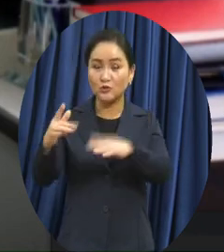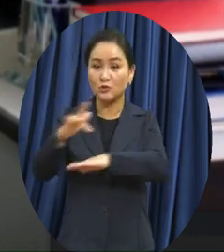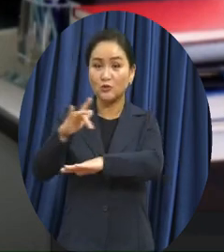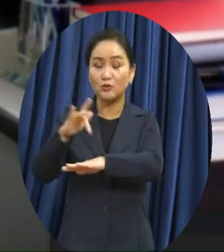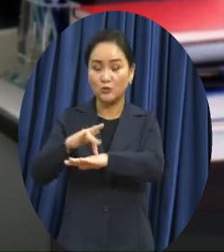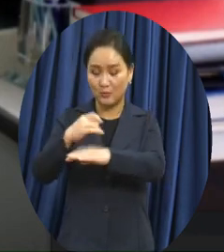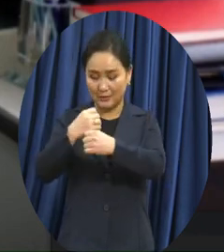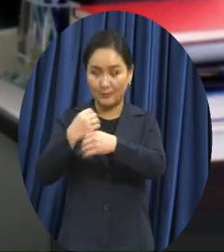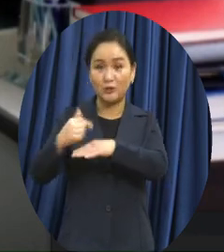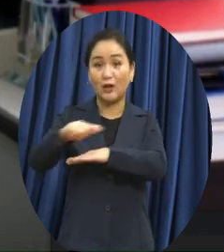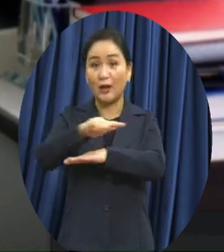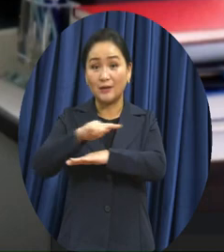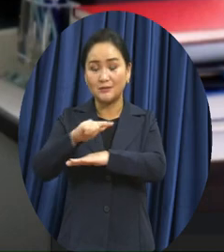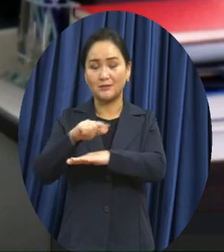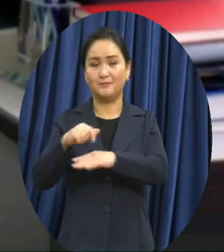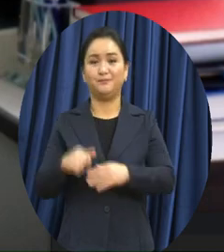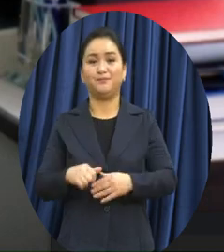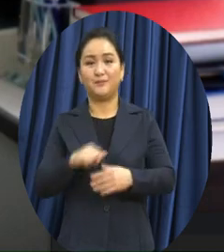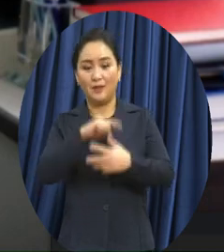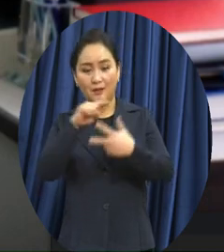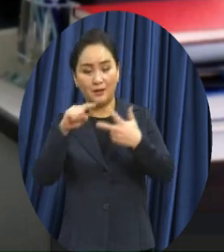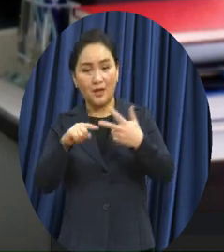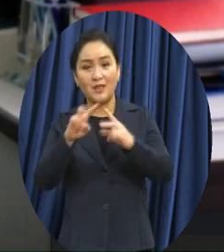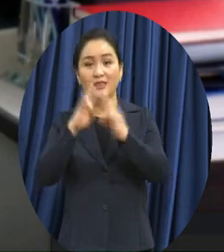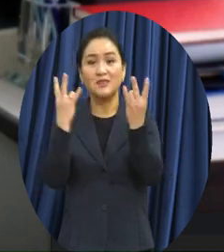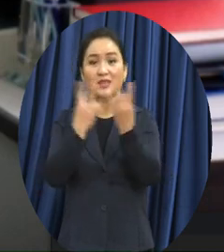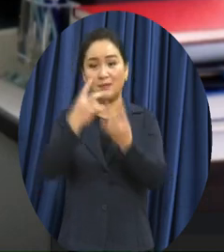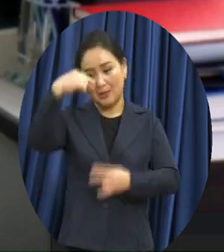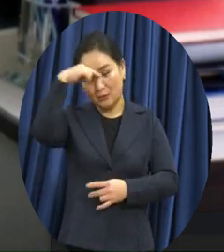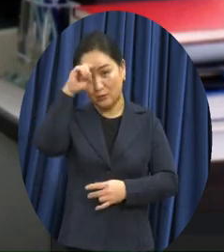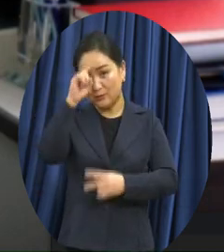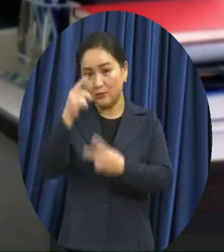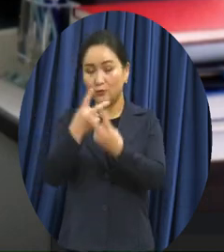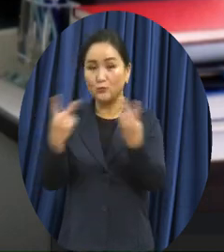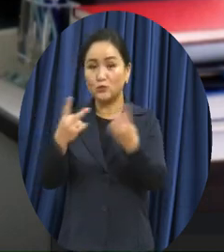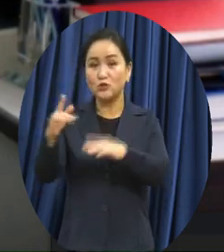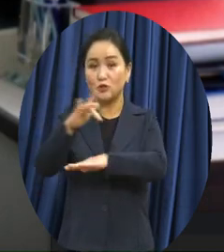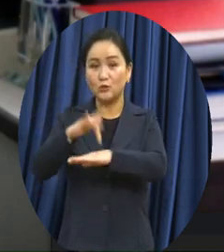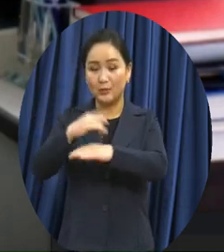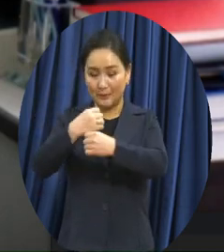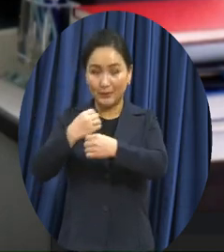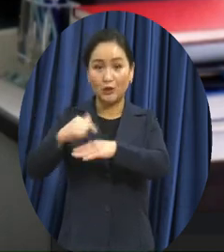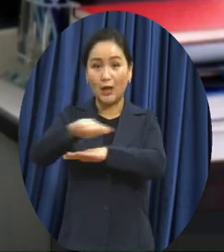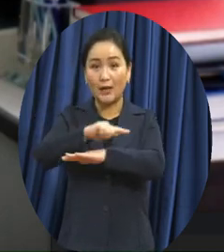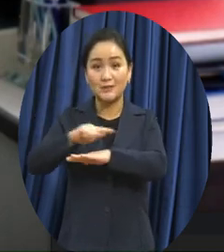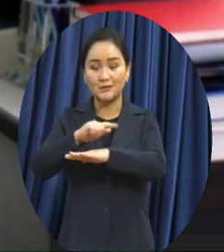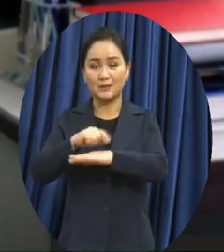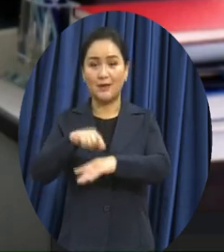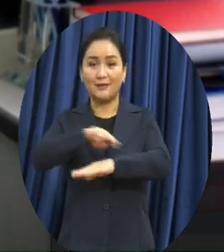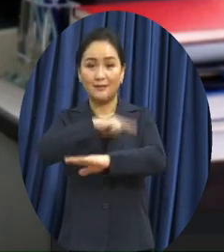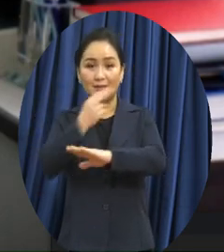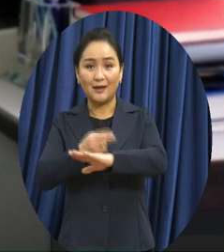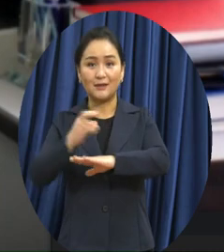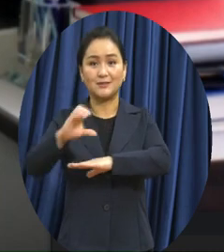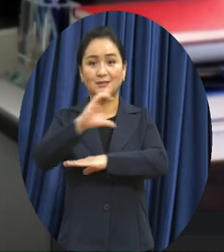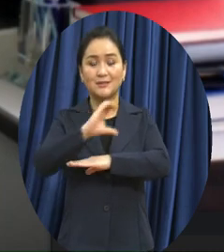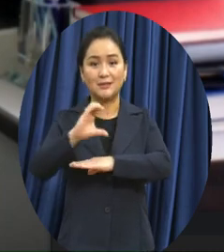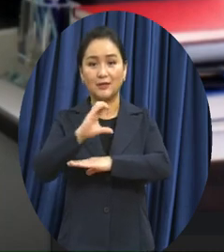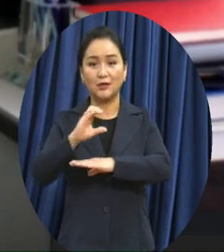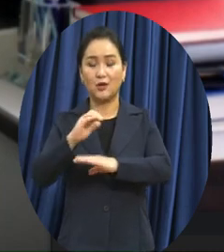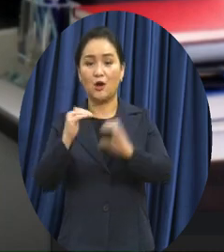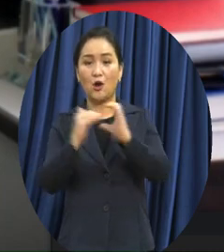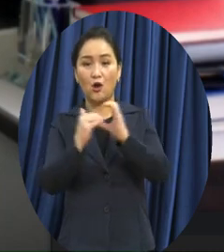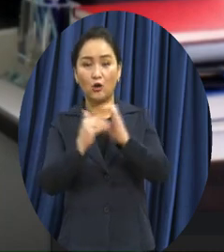зоонозын өвчин судлалын үндэсний төвийн лабораториуд, нийгмийн эрүүл мэндийн үндэсний төвийн лаборатори, Дархан уулс, Сэлэнг, Орхон, Дорнод,